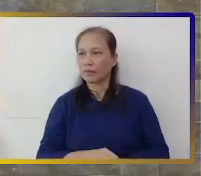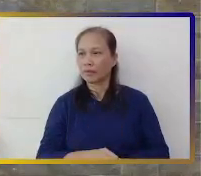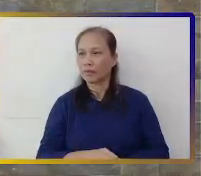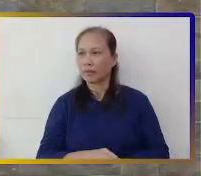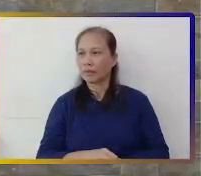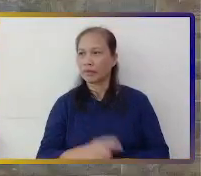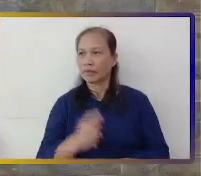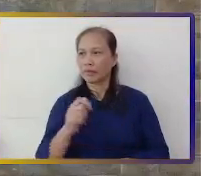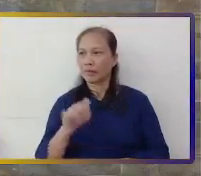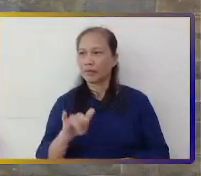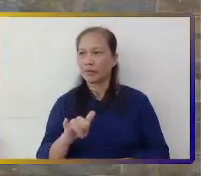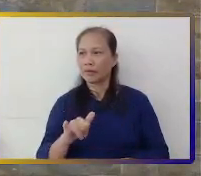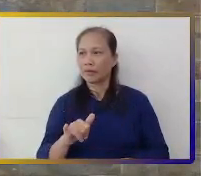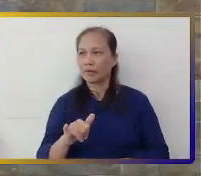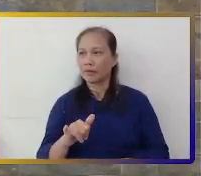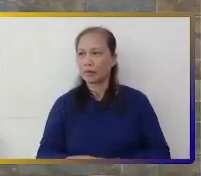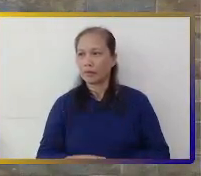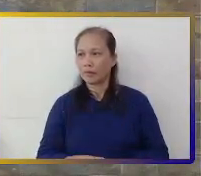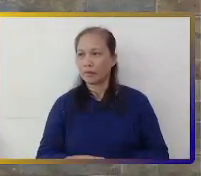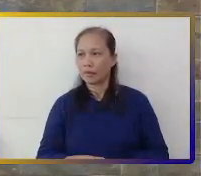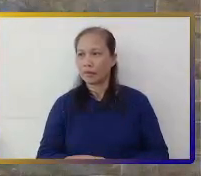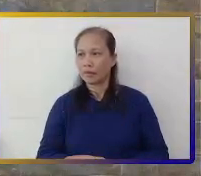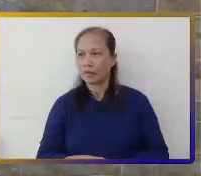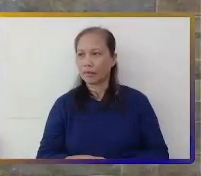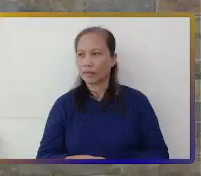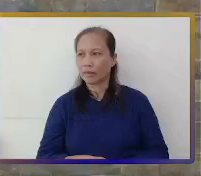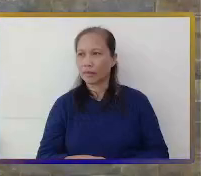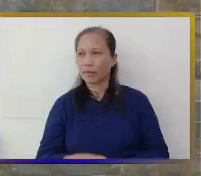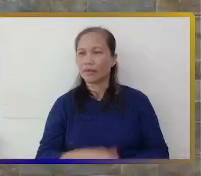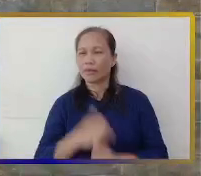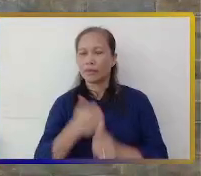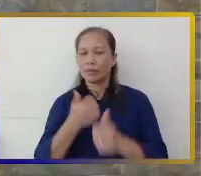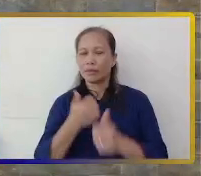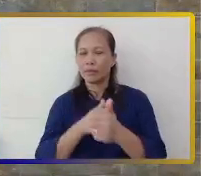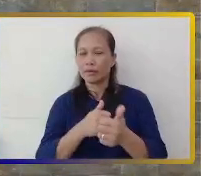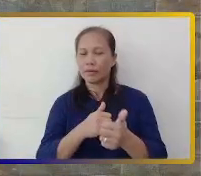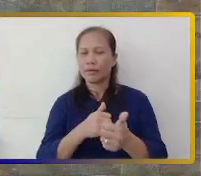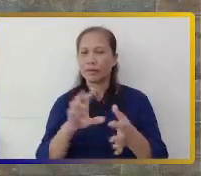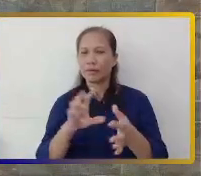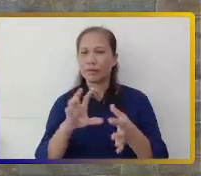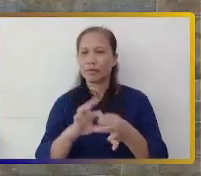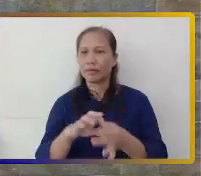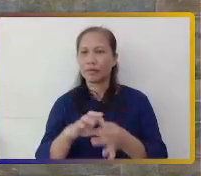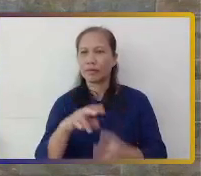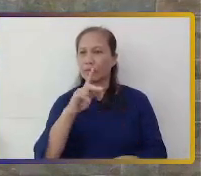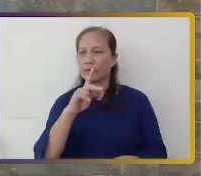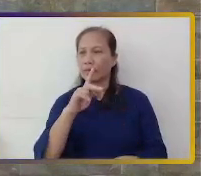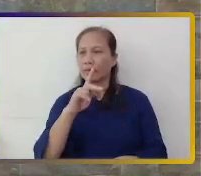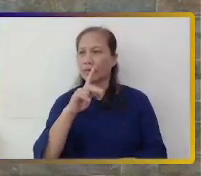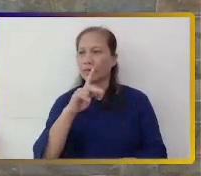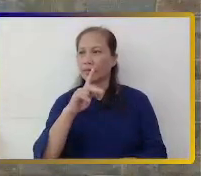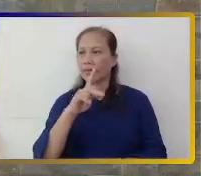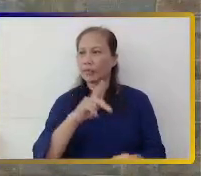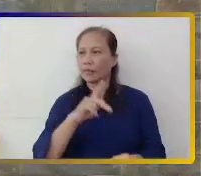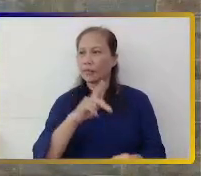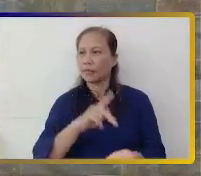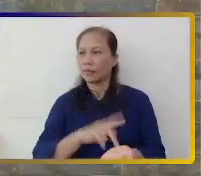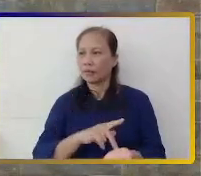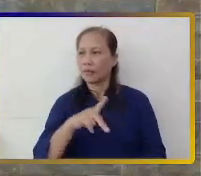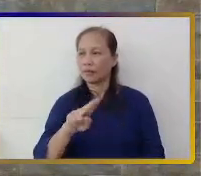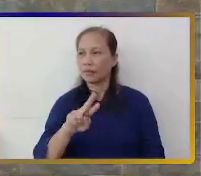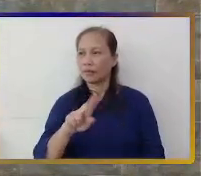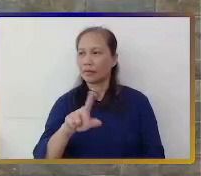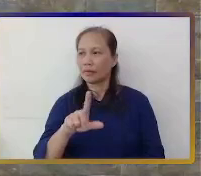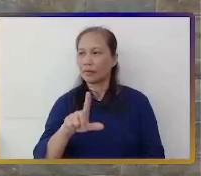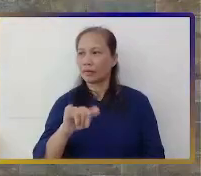small colonies of the polici you see that na binanggit ko po sa inyo before Sino yyung mga pans